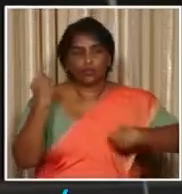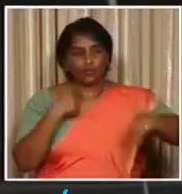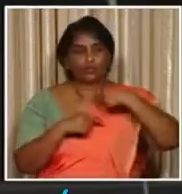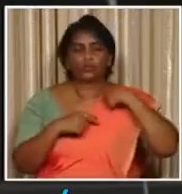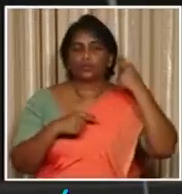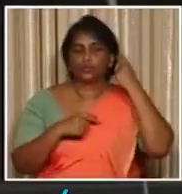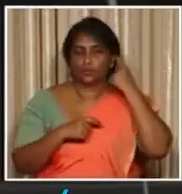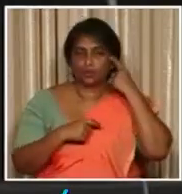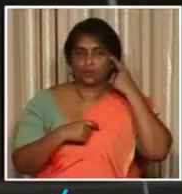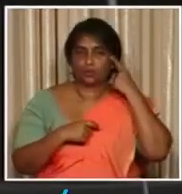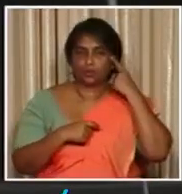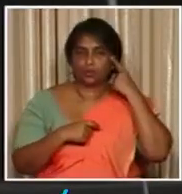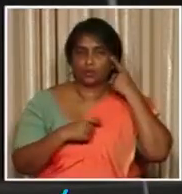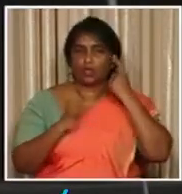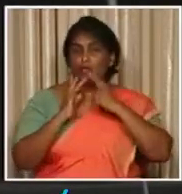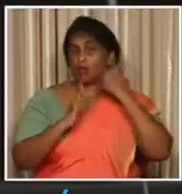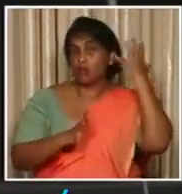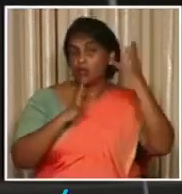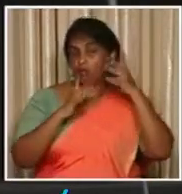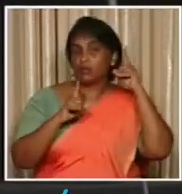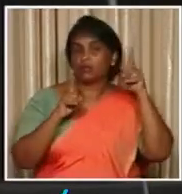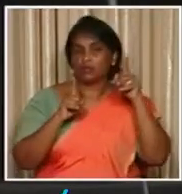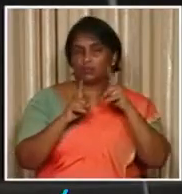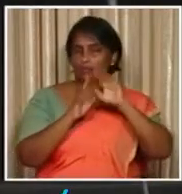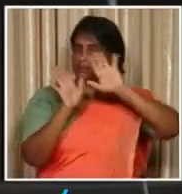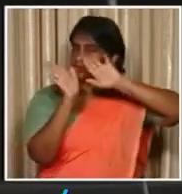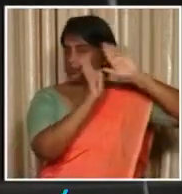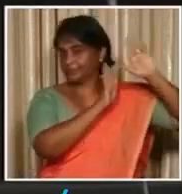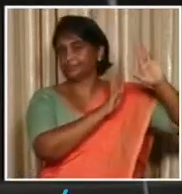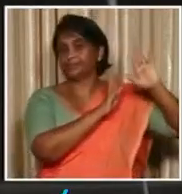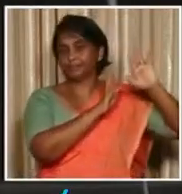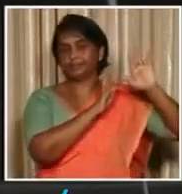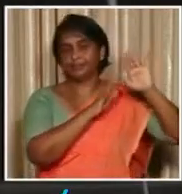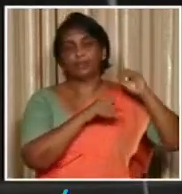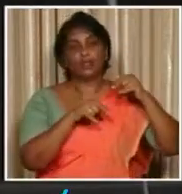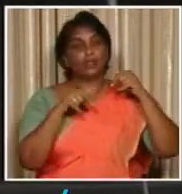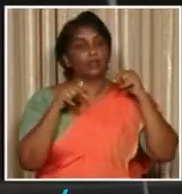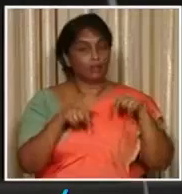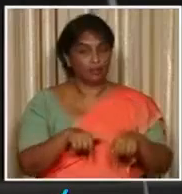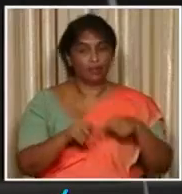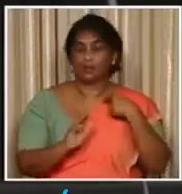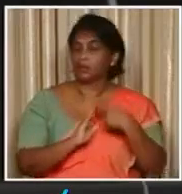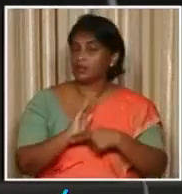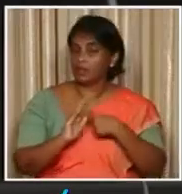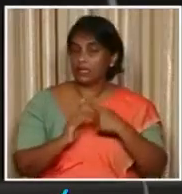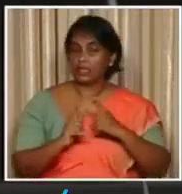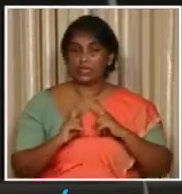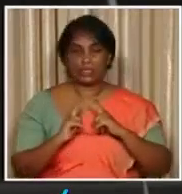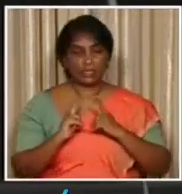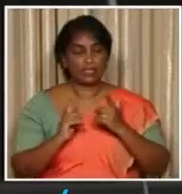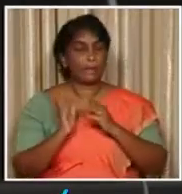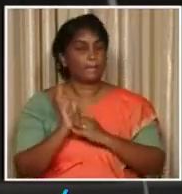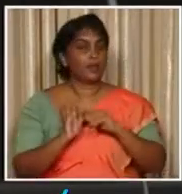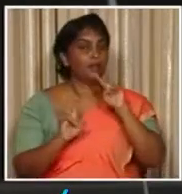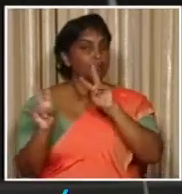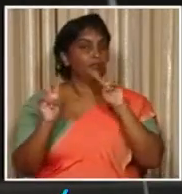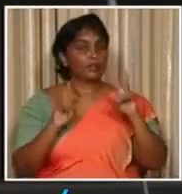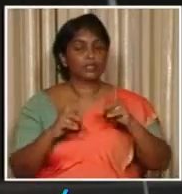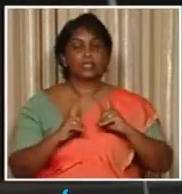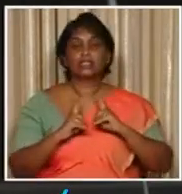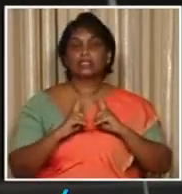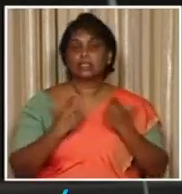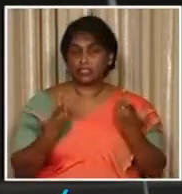දන්නවා මේ ජාත්‍යන්තරය ගැන විනාඩියක් අපි පස්සේ කතා කරමු. හැබැයි මේ රටේ ජීවත් වෙන මිලියන 22කට ජීවත් වෙන්න